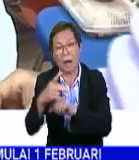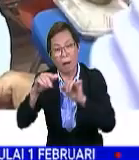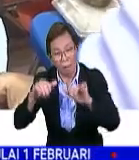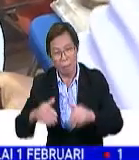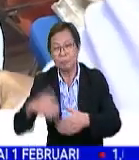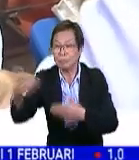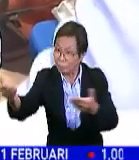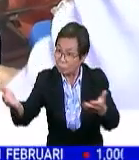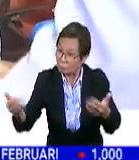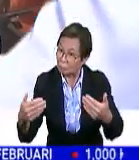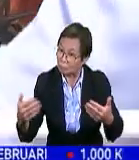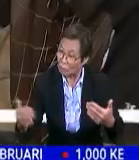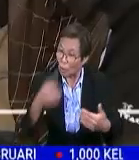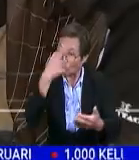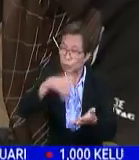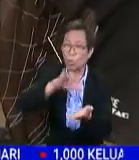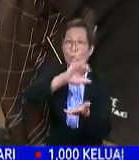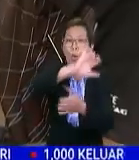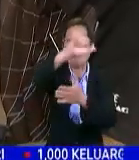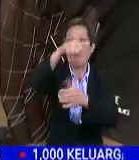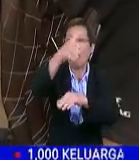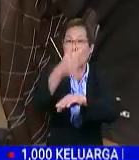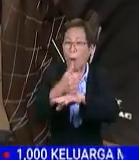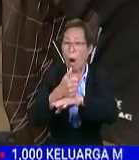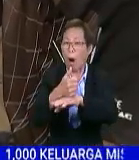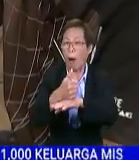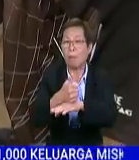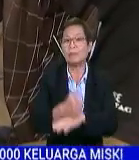turut dipelawa untuk membuat tempahan janji terbaik.